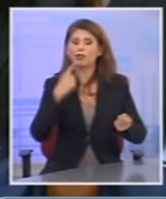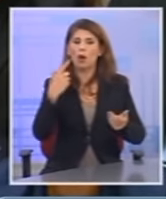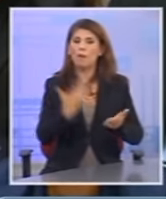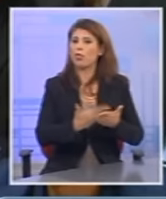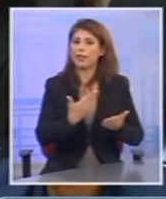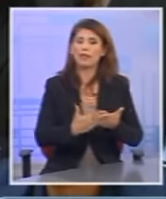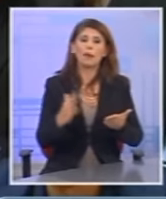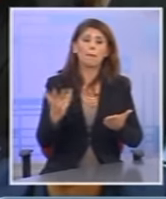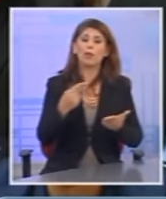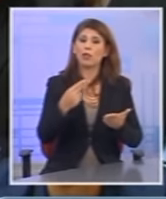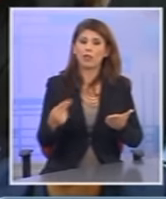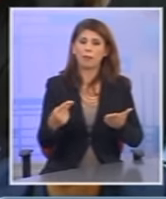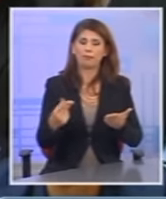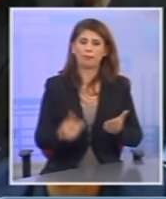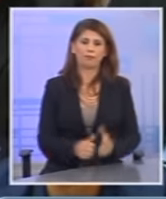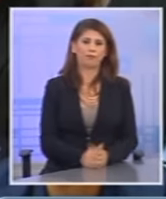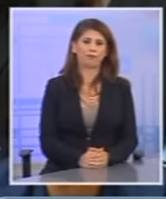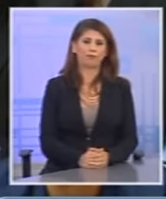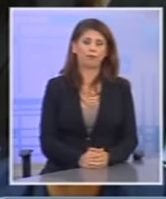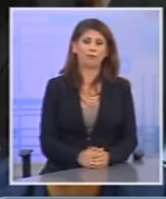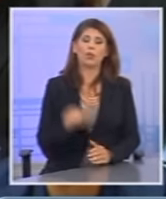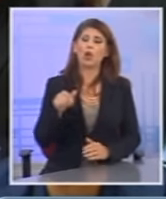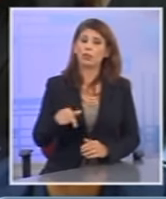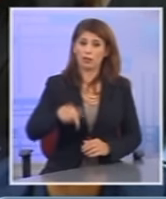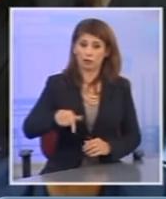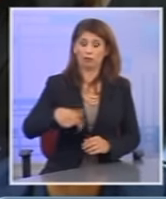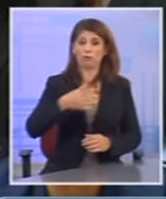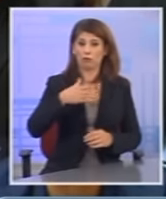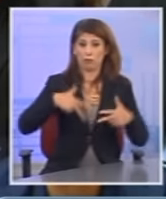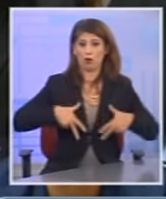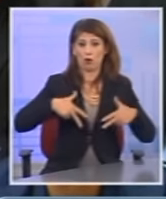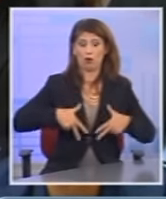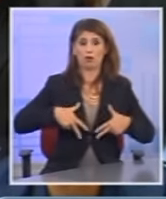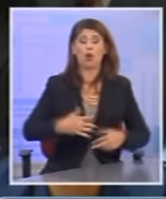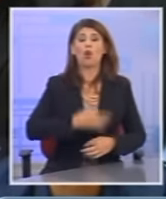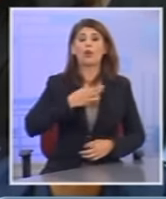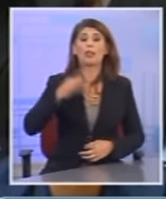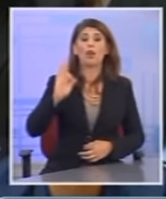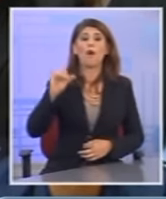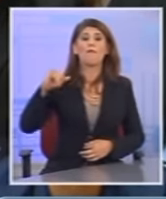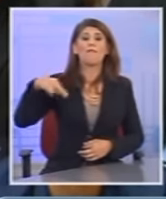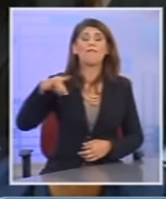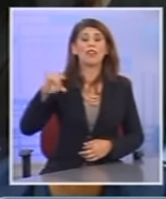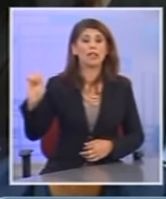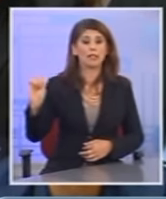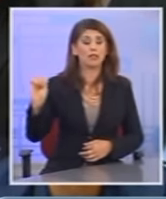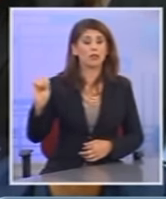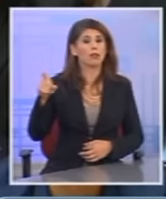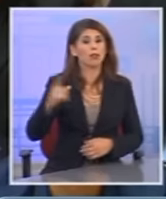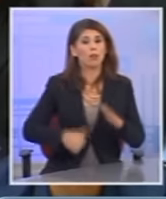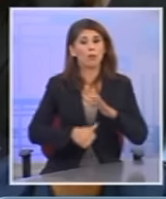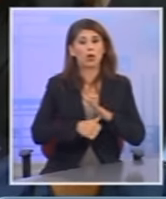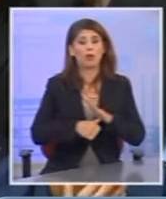ότι τοποθετήθηκε από τον παρόντα υπουργό, τον κύριο Φίλη, ως πρόεδρο της